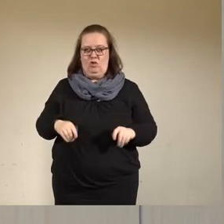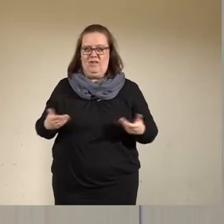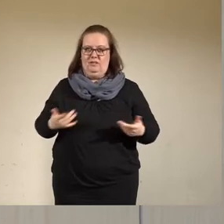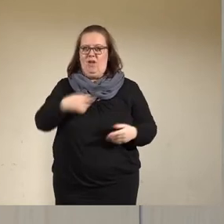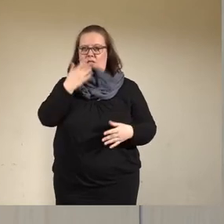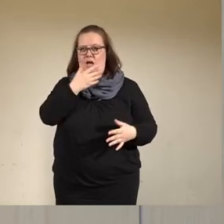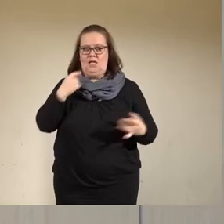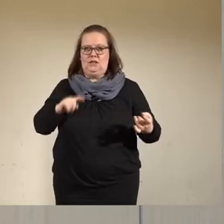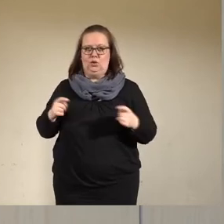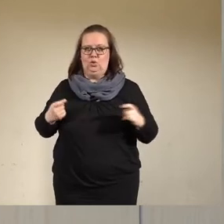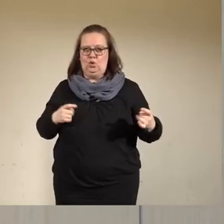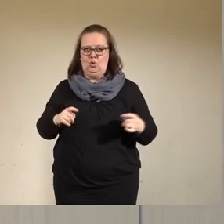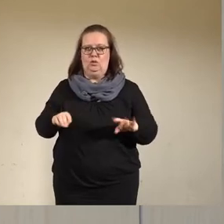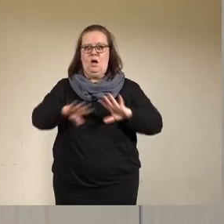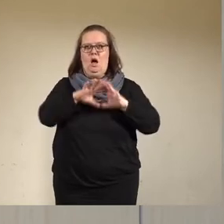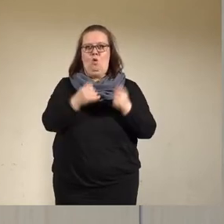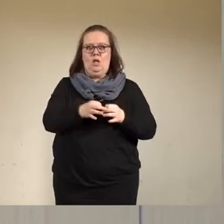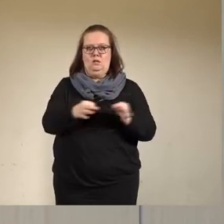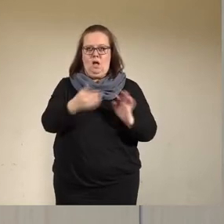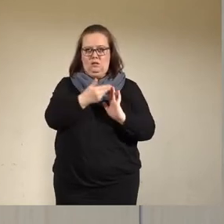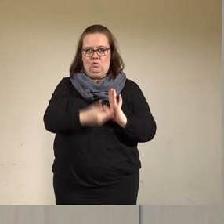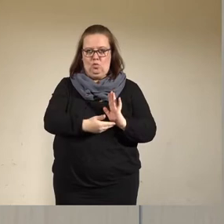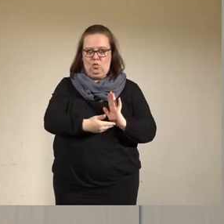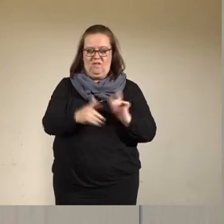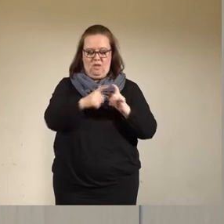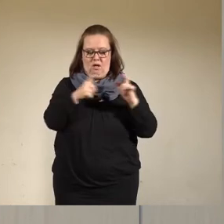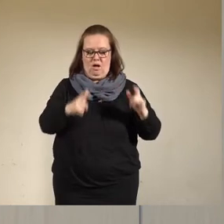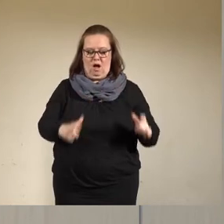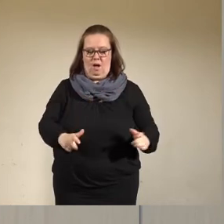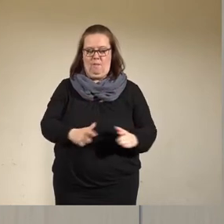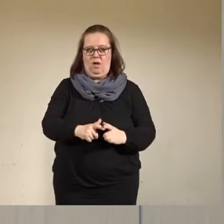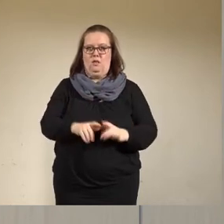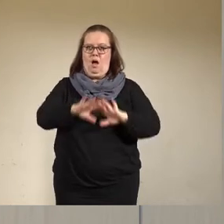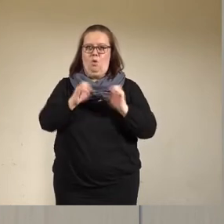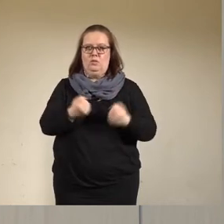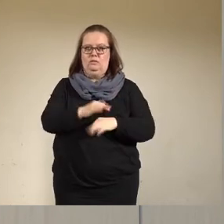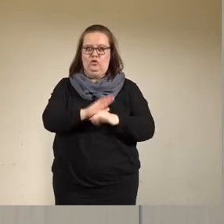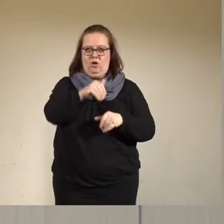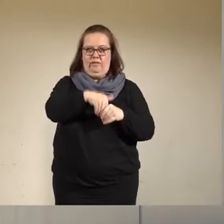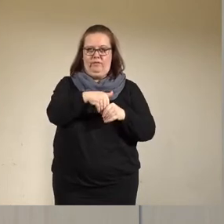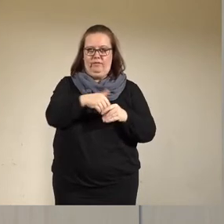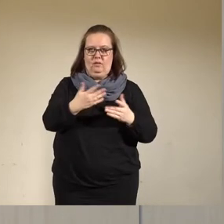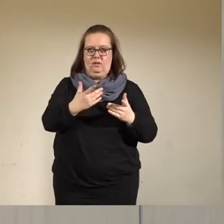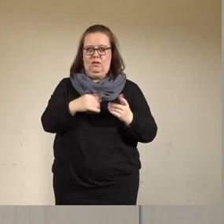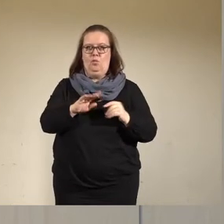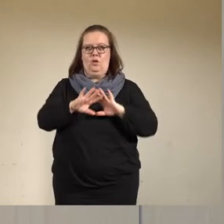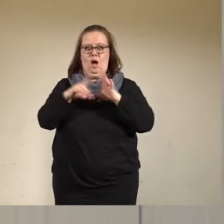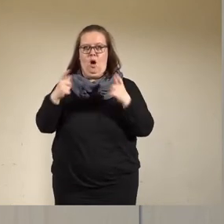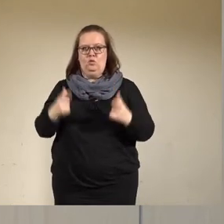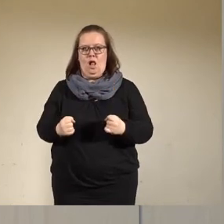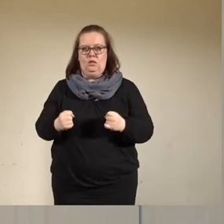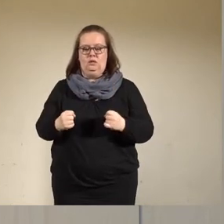wird. Die Haushaltssatzung ist die Grundlage und der Rahmen der gemeindlichen Haushaltswirtschaft. Der Erlass der